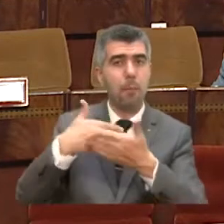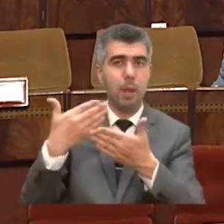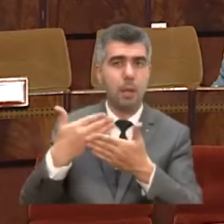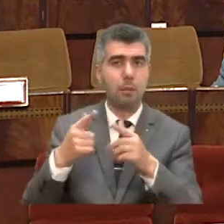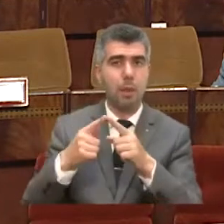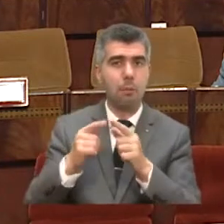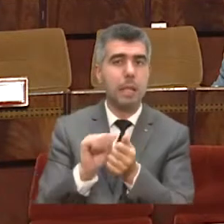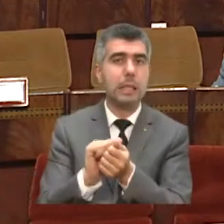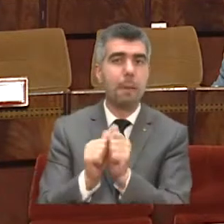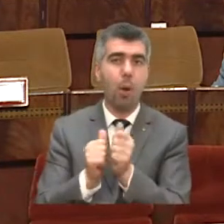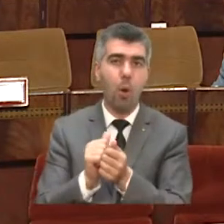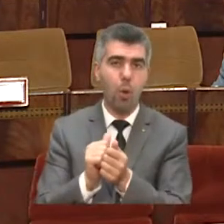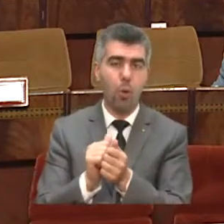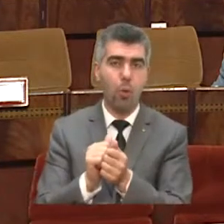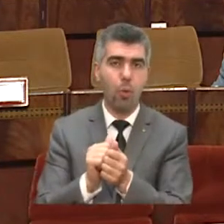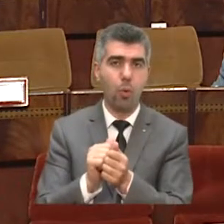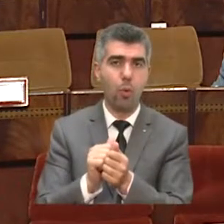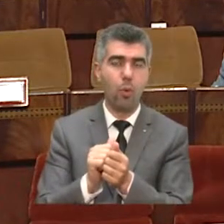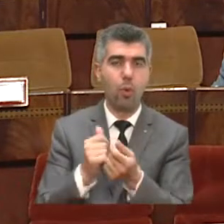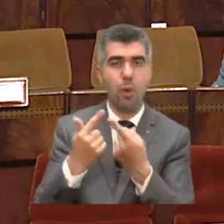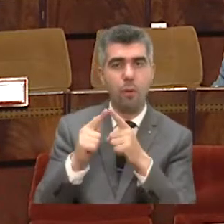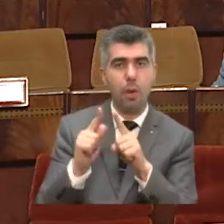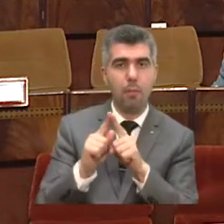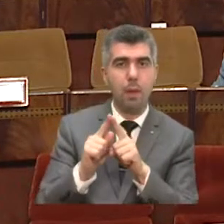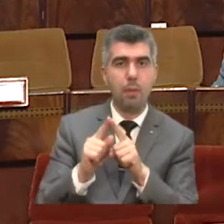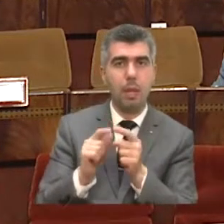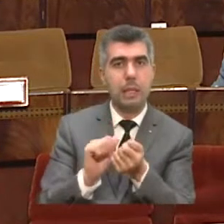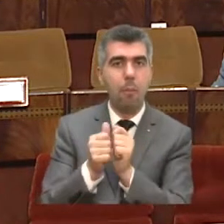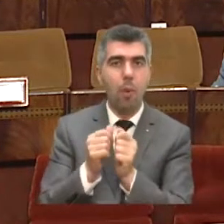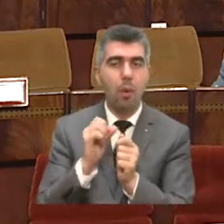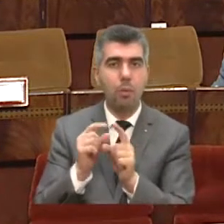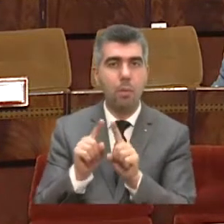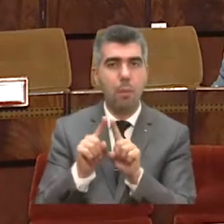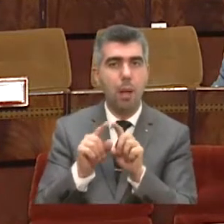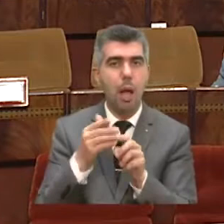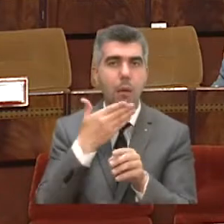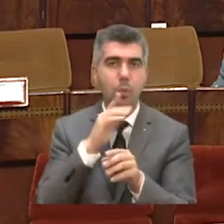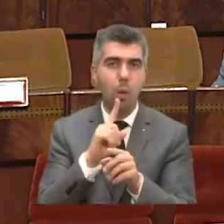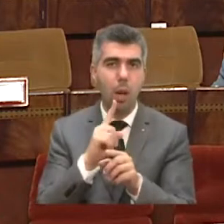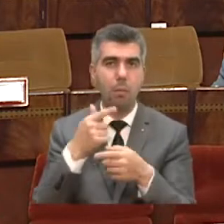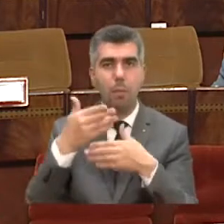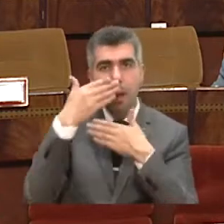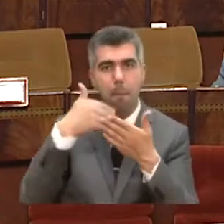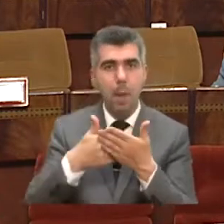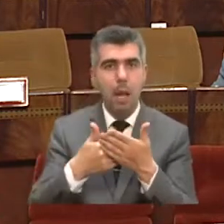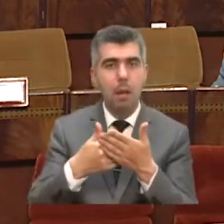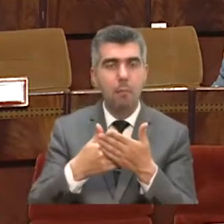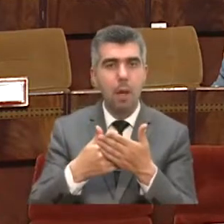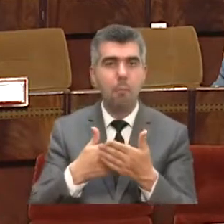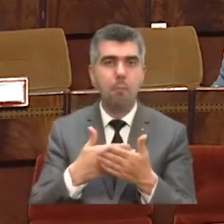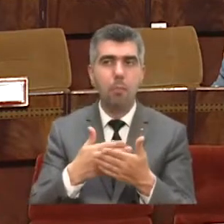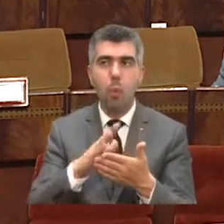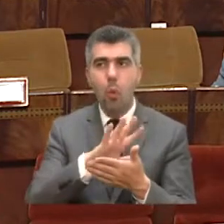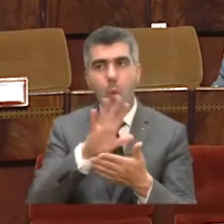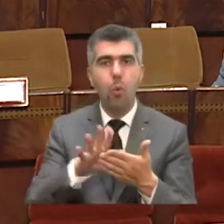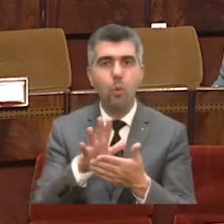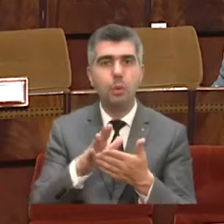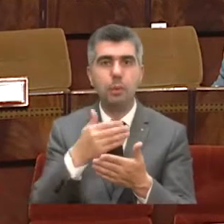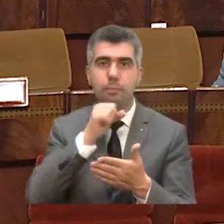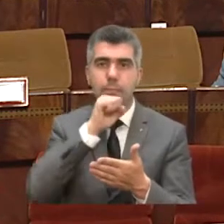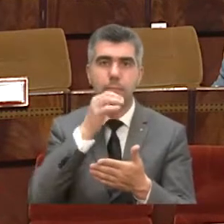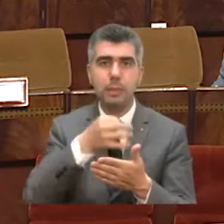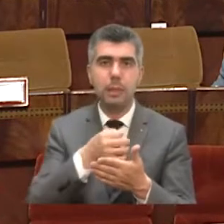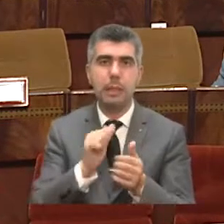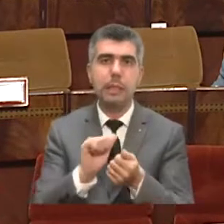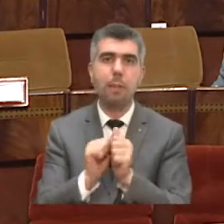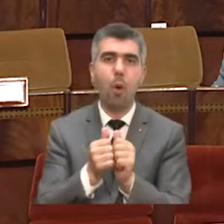الحقيقه لتشجيع بعض الرياضات الفرديه، اللي الحمد لله المغرب كيتوفر على ابطال في هذه الرياضات اللي كيمثلوا المغرب